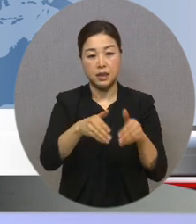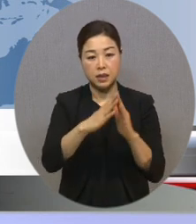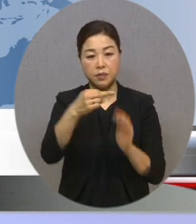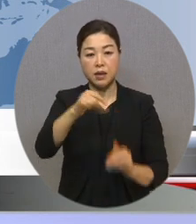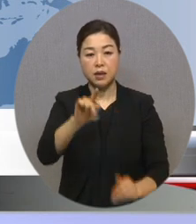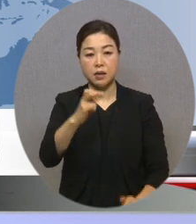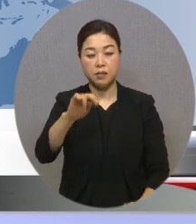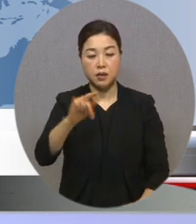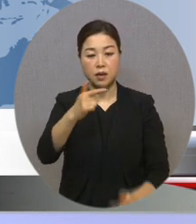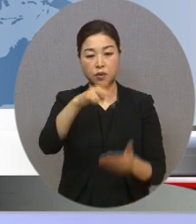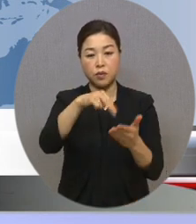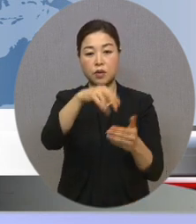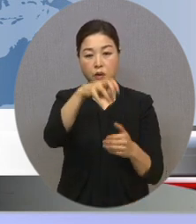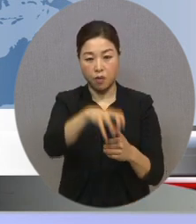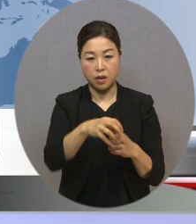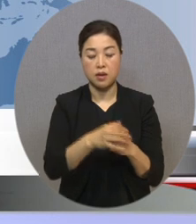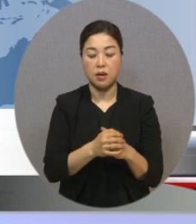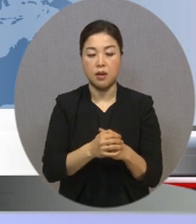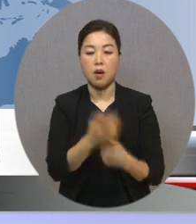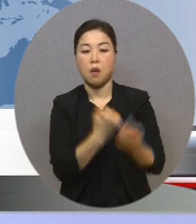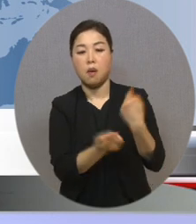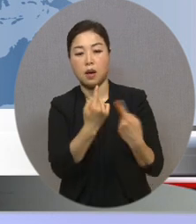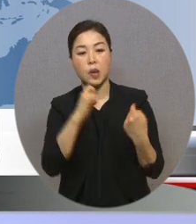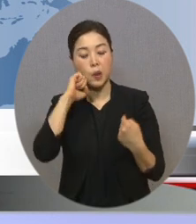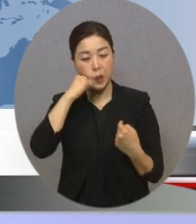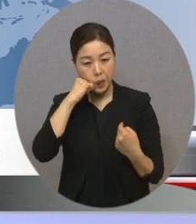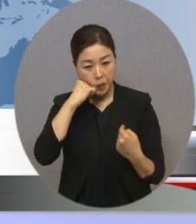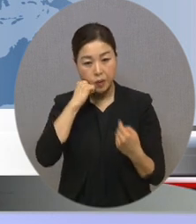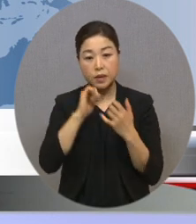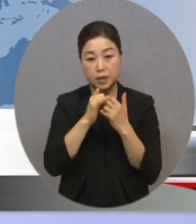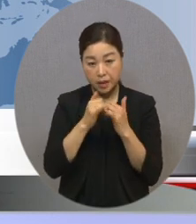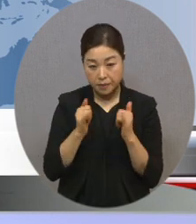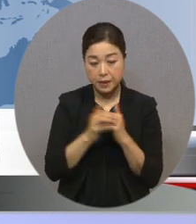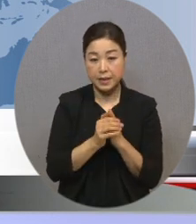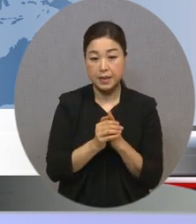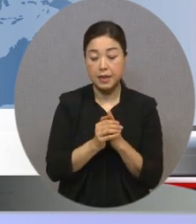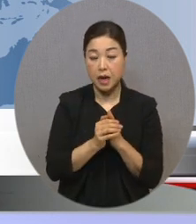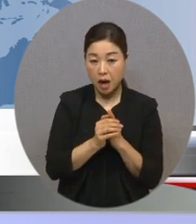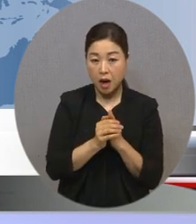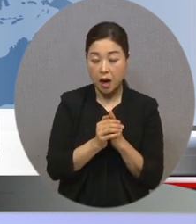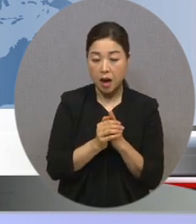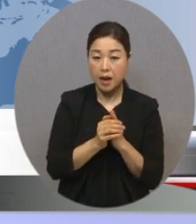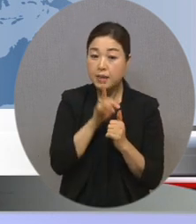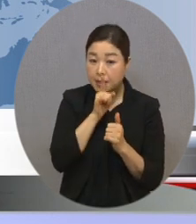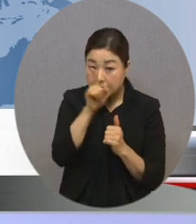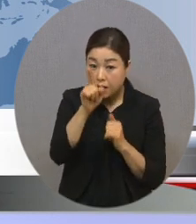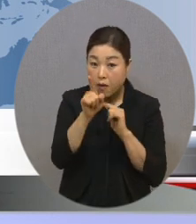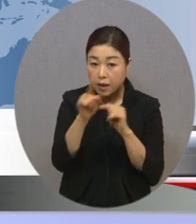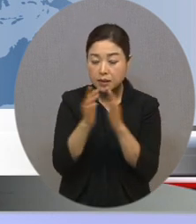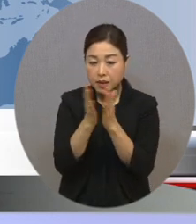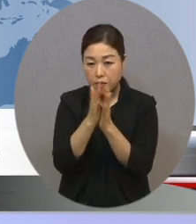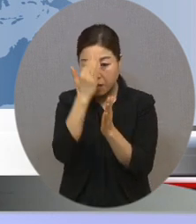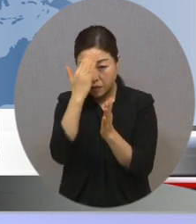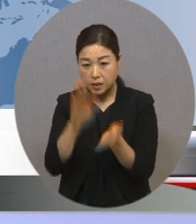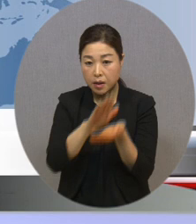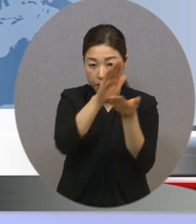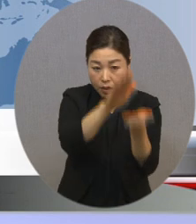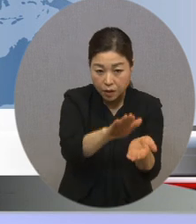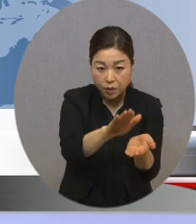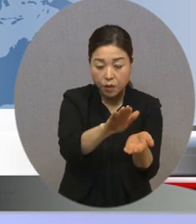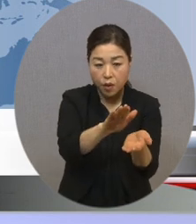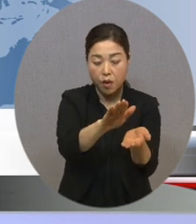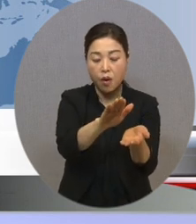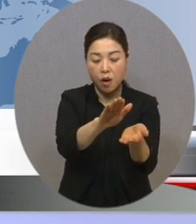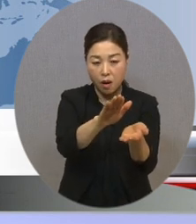삼산도서관인데요. 도서관 방문이 어려운 독서 취약계층이 신청한 도서를 무료로 배달해주고 회수까지 하는 무료